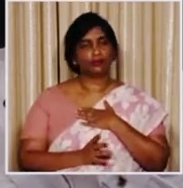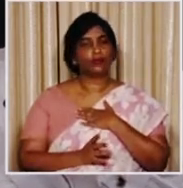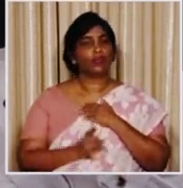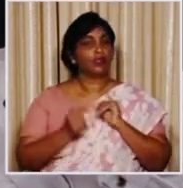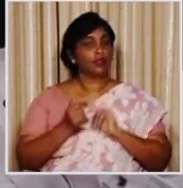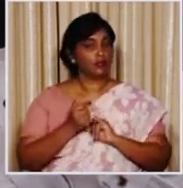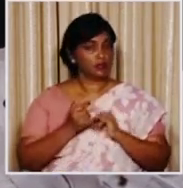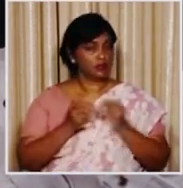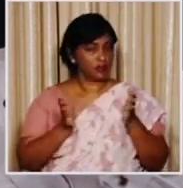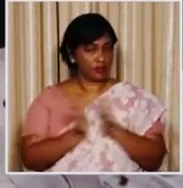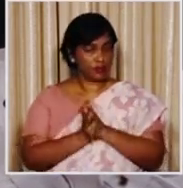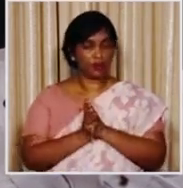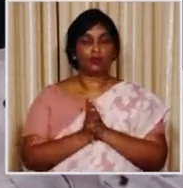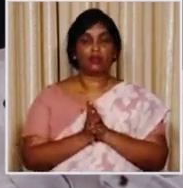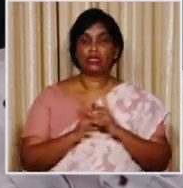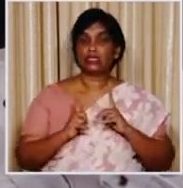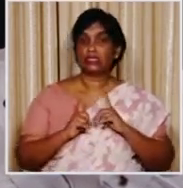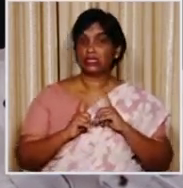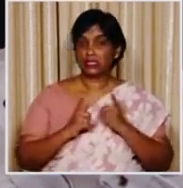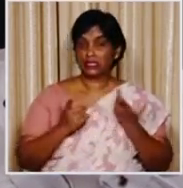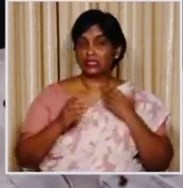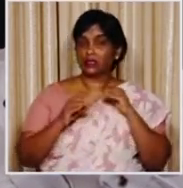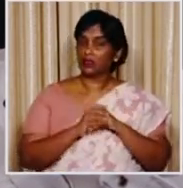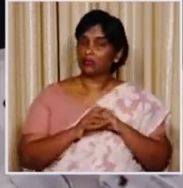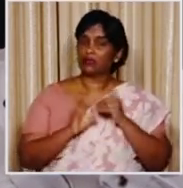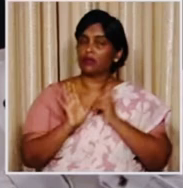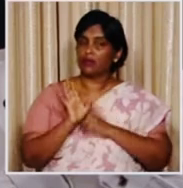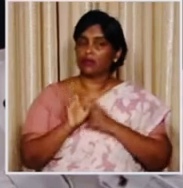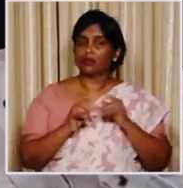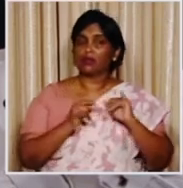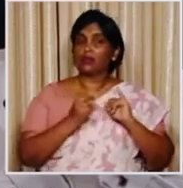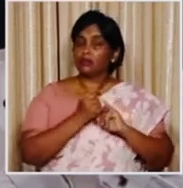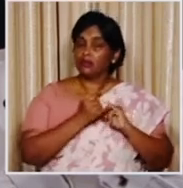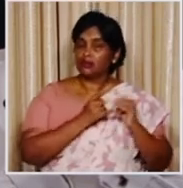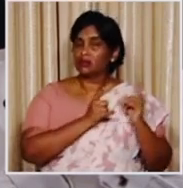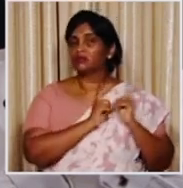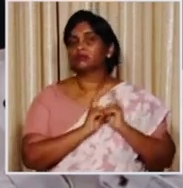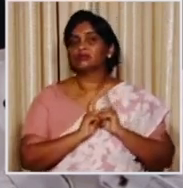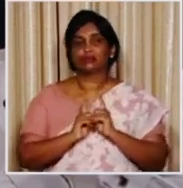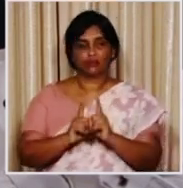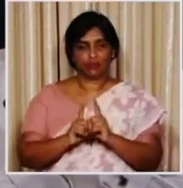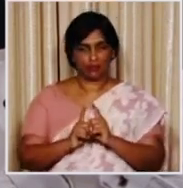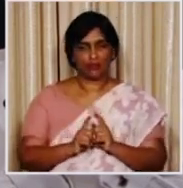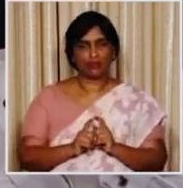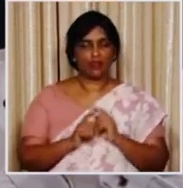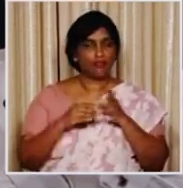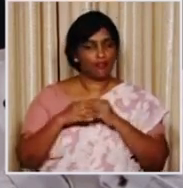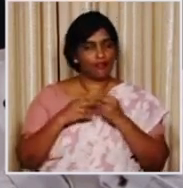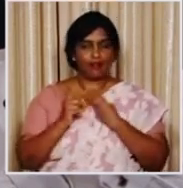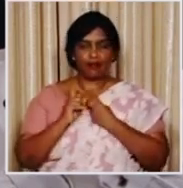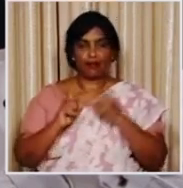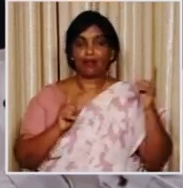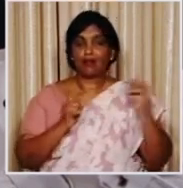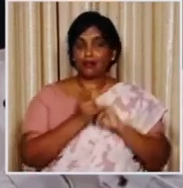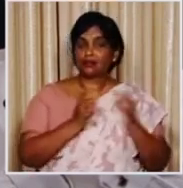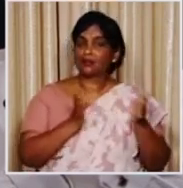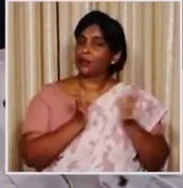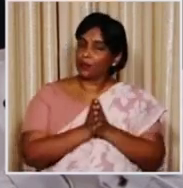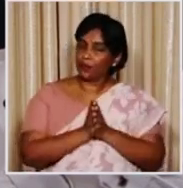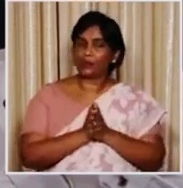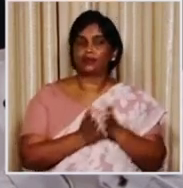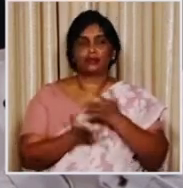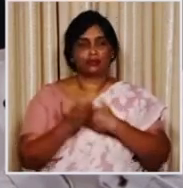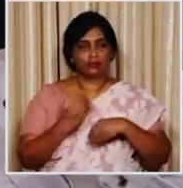සහරාන් එක්ක ජීවත් වෙන්න ගියේ හැම තැනටම සාරා ජස්මිනුත් තමන් එක්කම ආවා. ඇවිල්ලා තමන් එක්කම ජීවත්